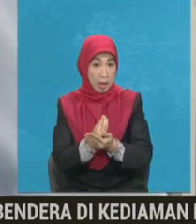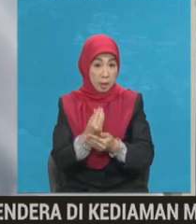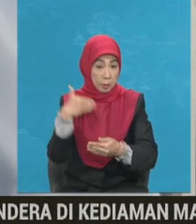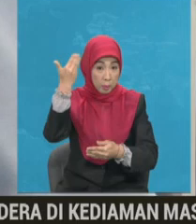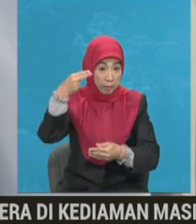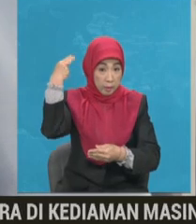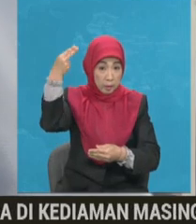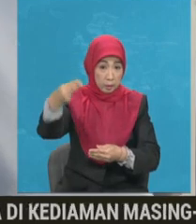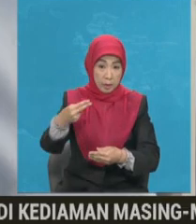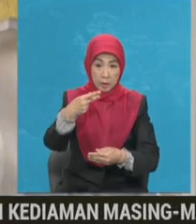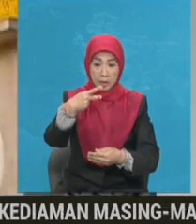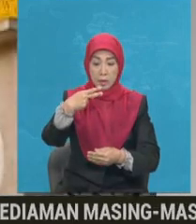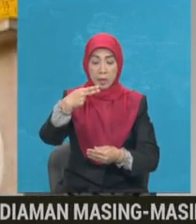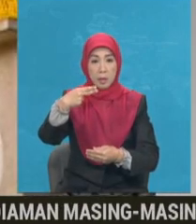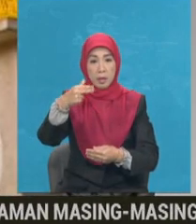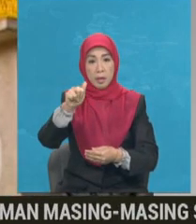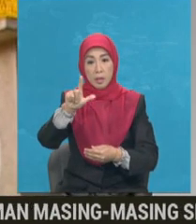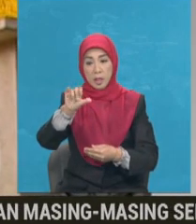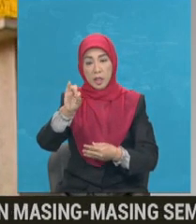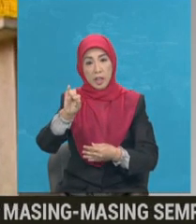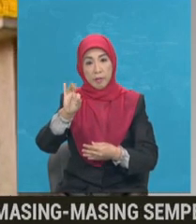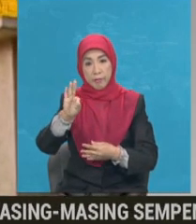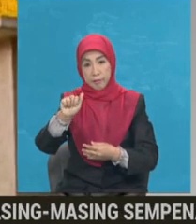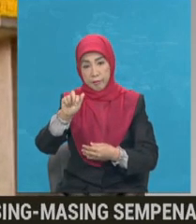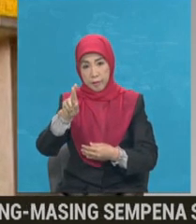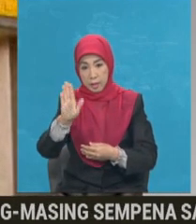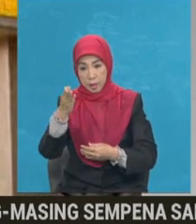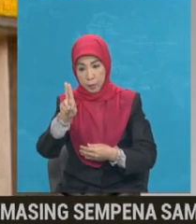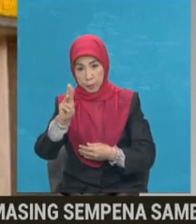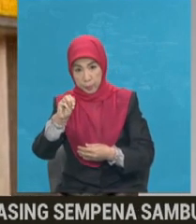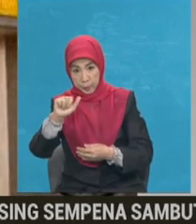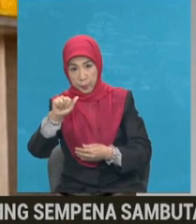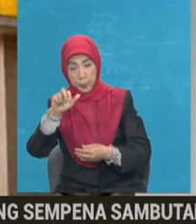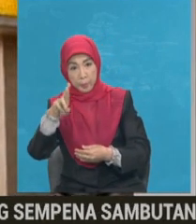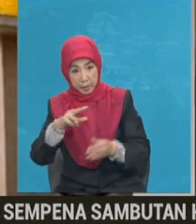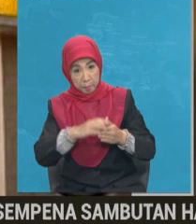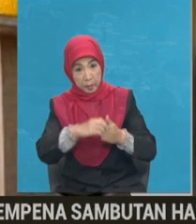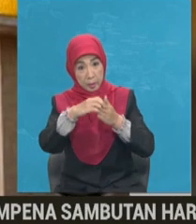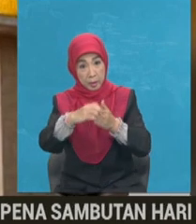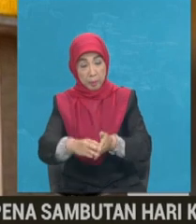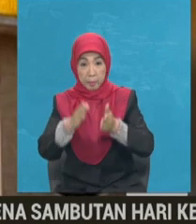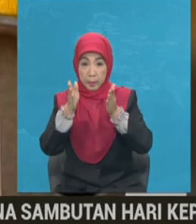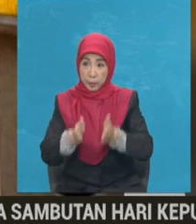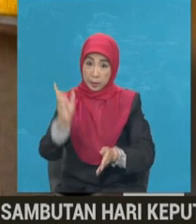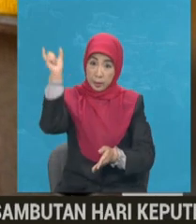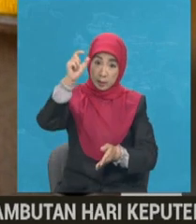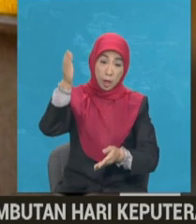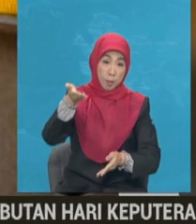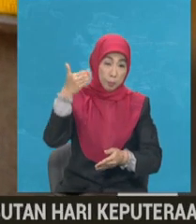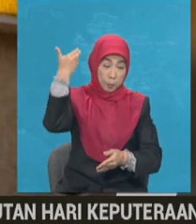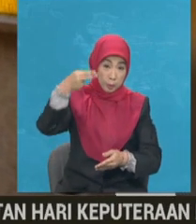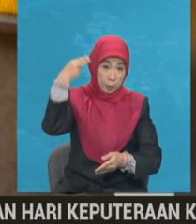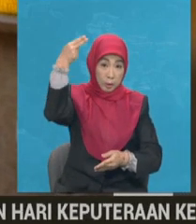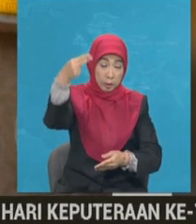pemerintahan Khalifah Umar bin Abdul Aziz dan isu-isu yang akan diketengahkan rela yaitu menyoroti kembali